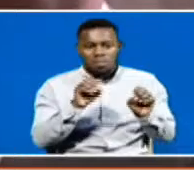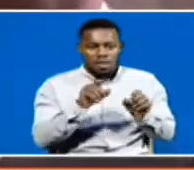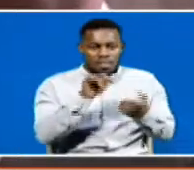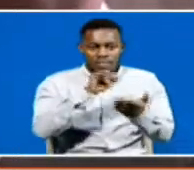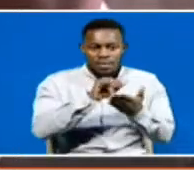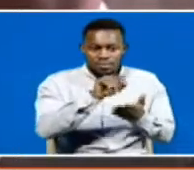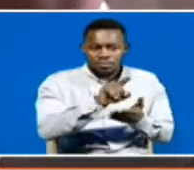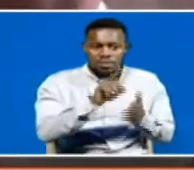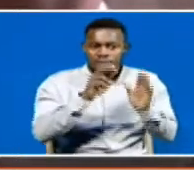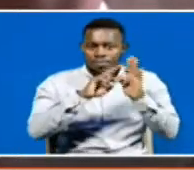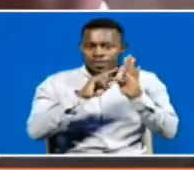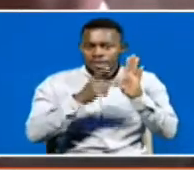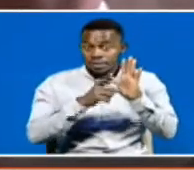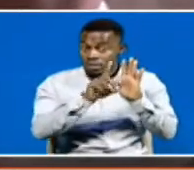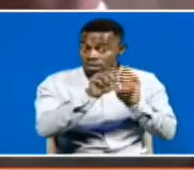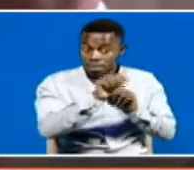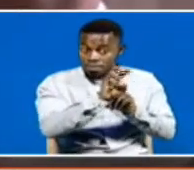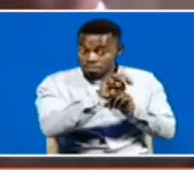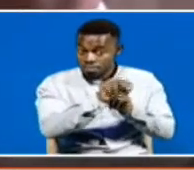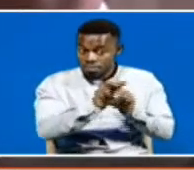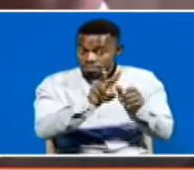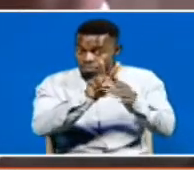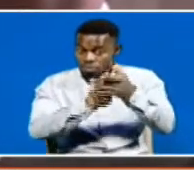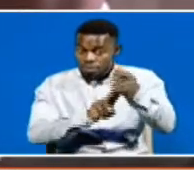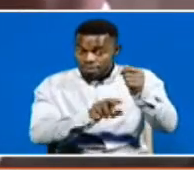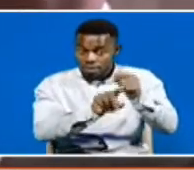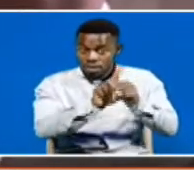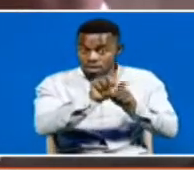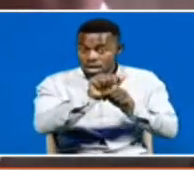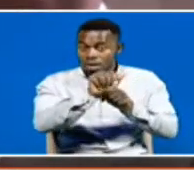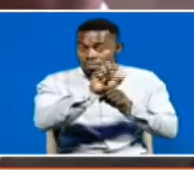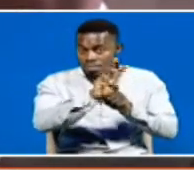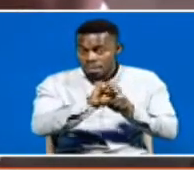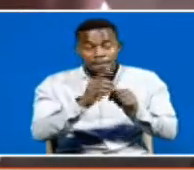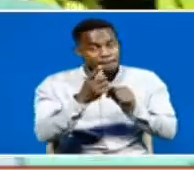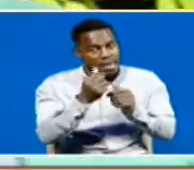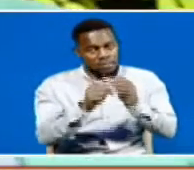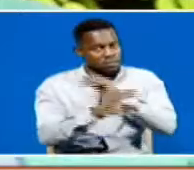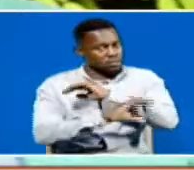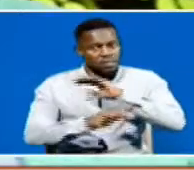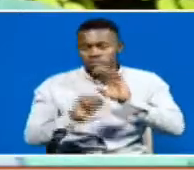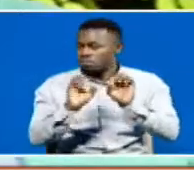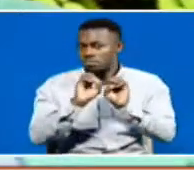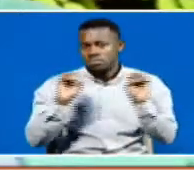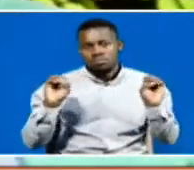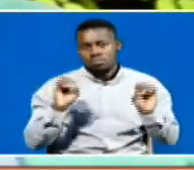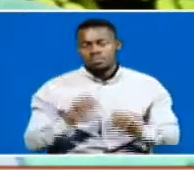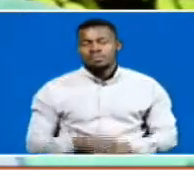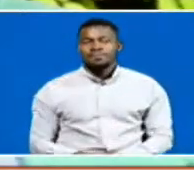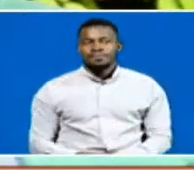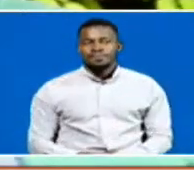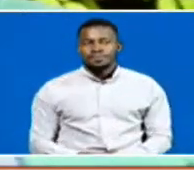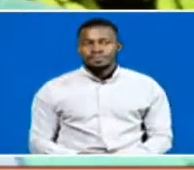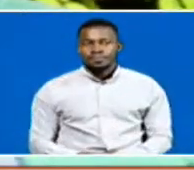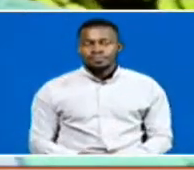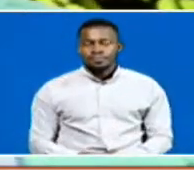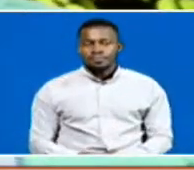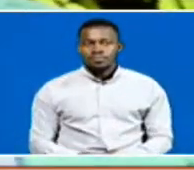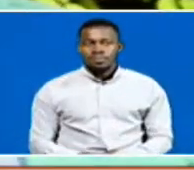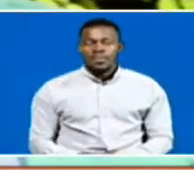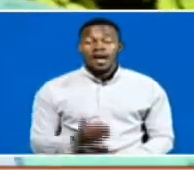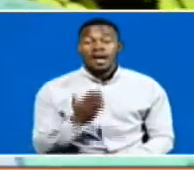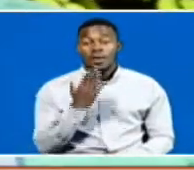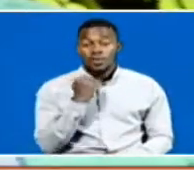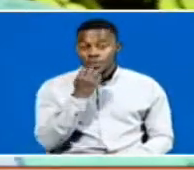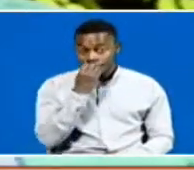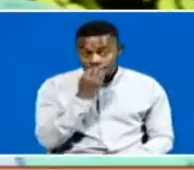huo na kuwa mradi huo unafaa kufufuliwa kwa manufaa ya wakazi wa Elgeyo Marakwet. I want to